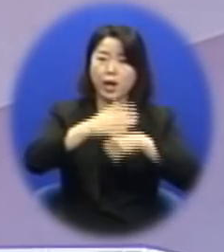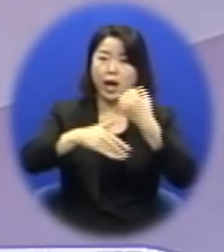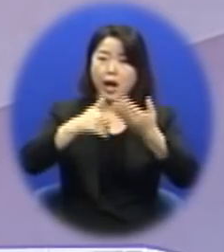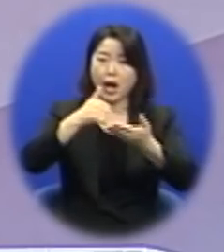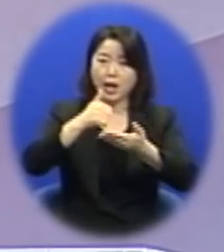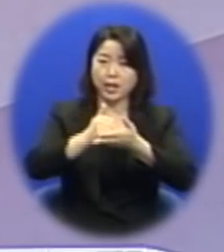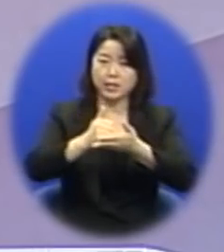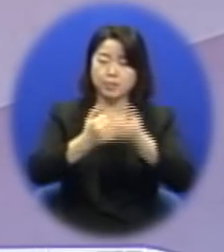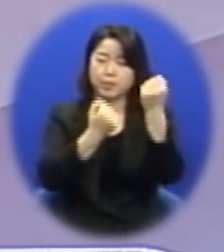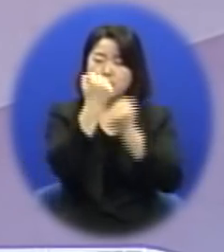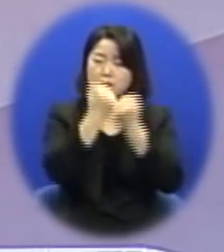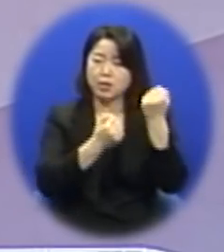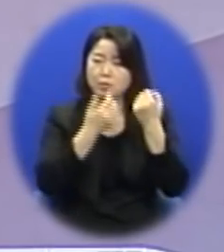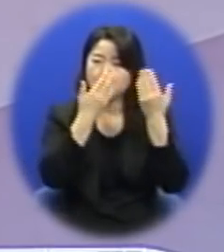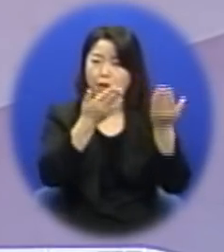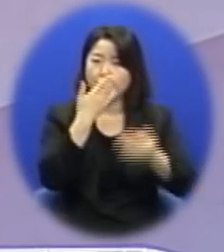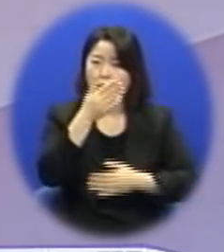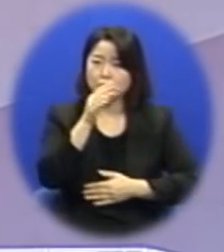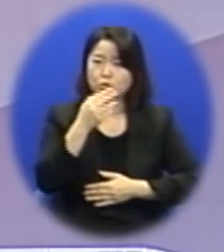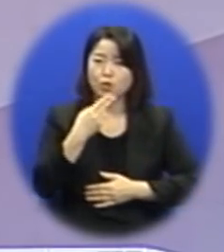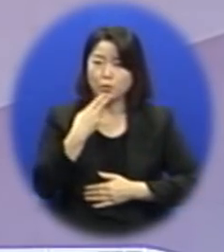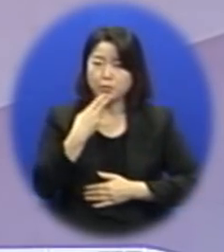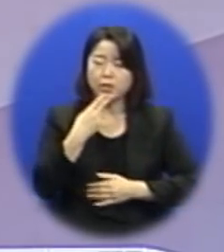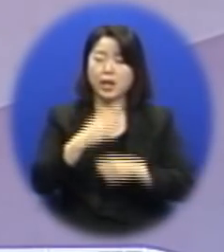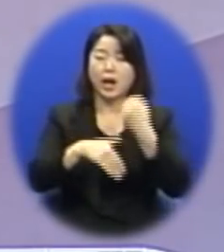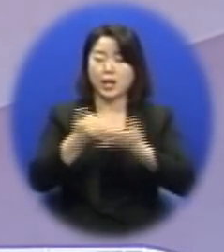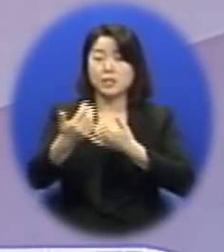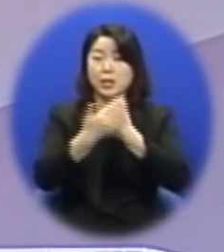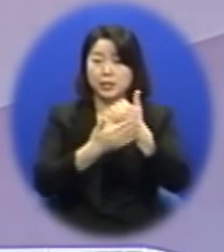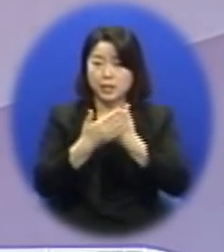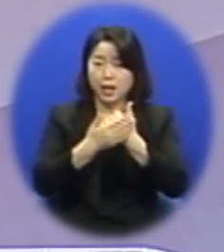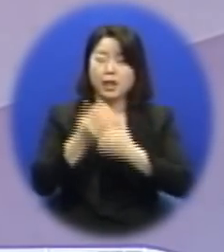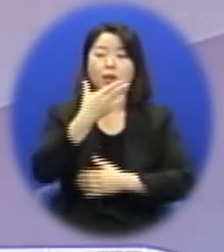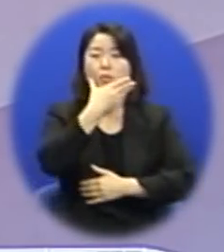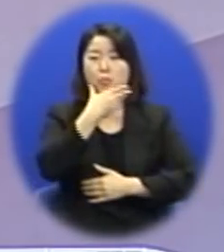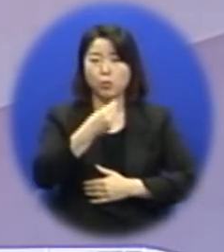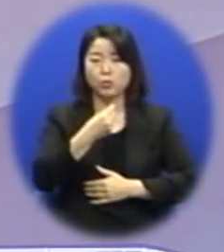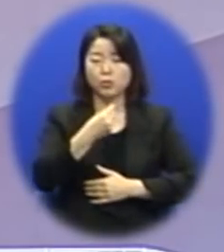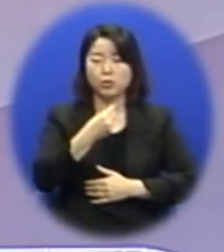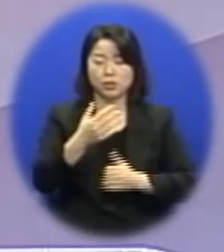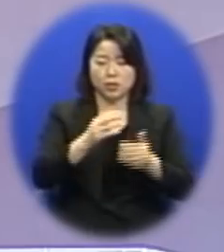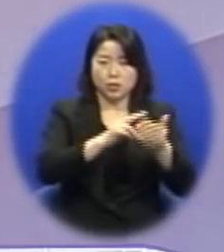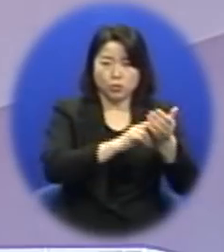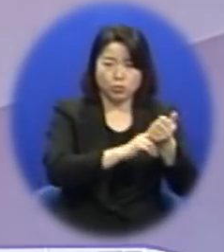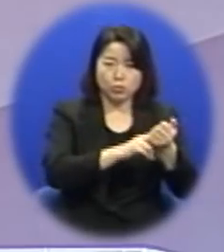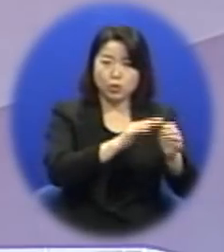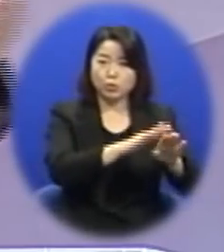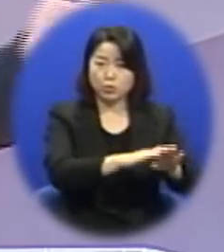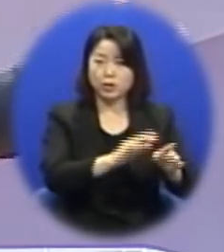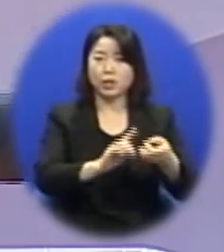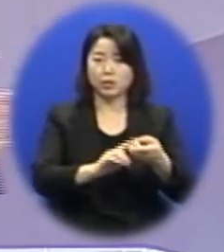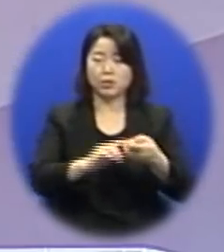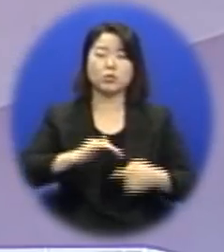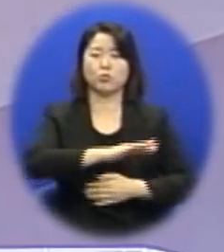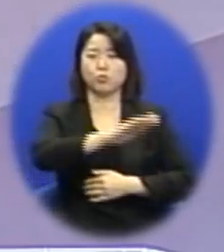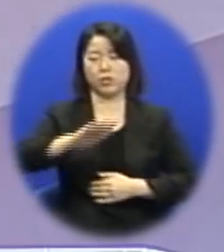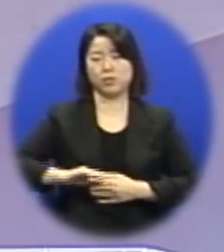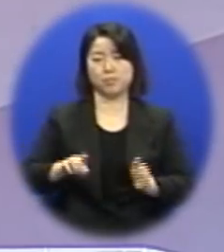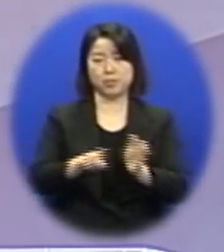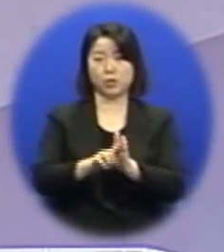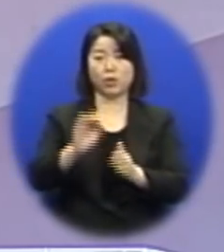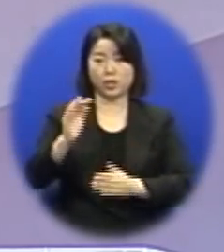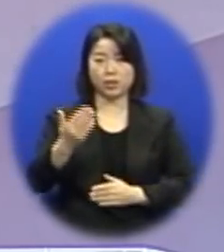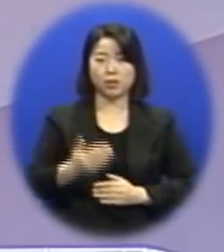설명할 수 없는 하나님의 은혜와 또 복을 감추어 두셨다는 사실을 우리는 믿어야